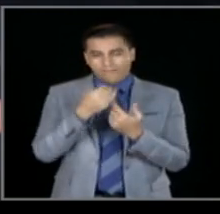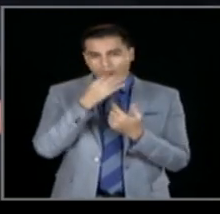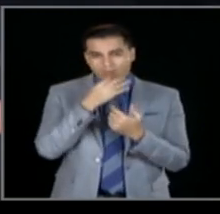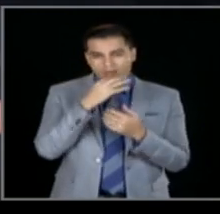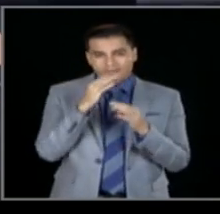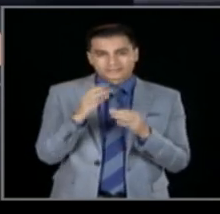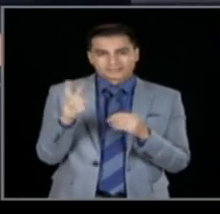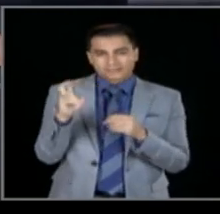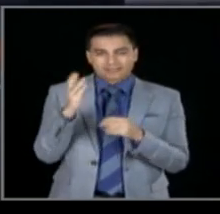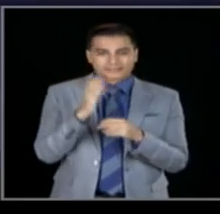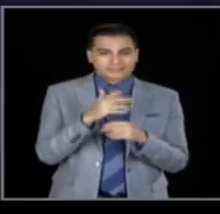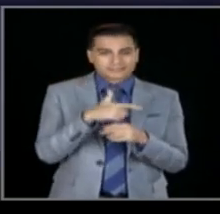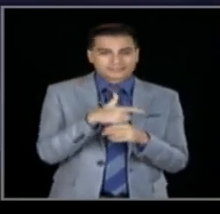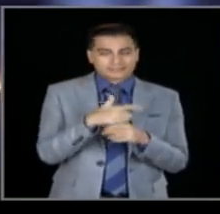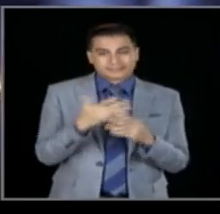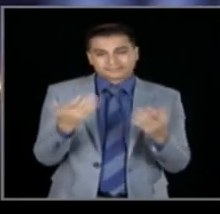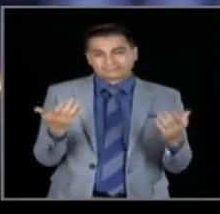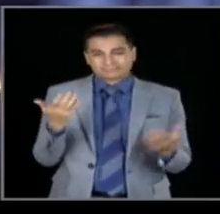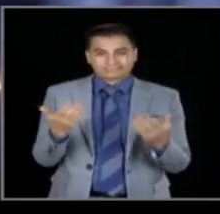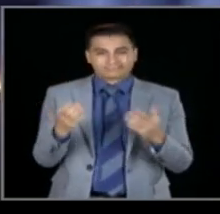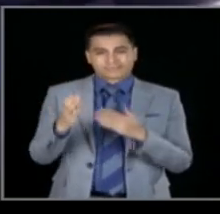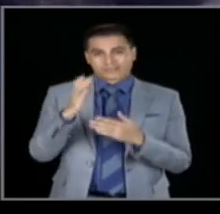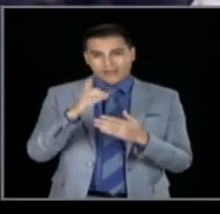حلو سبعين ستين اجابه صحيحه